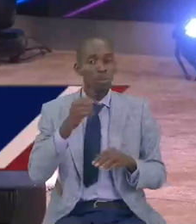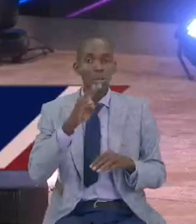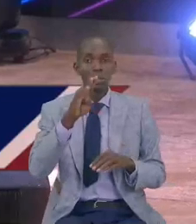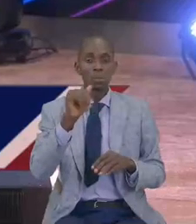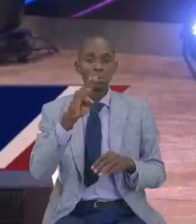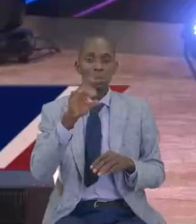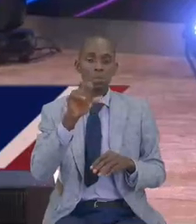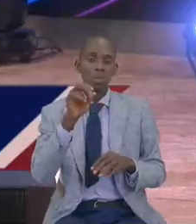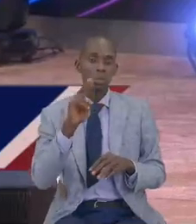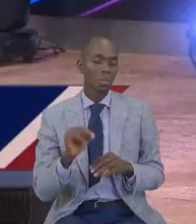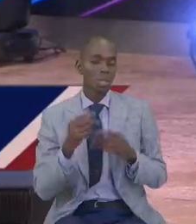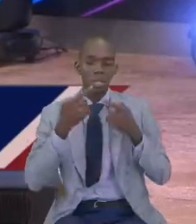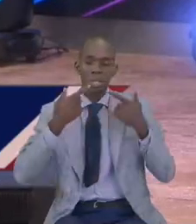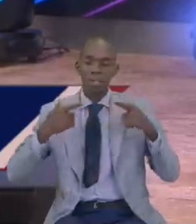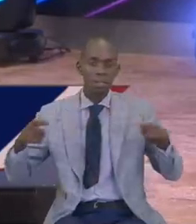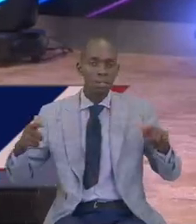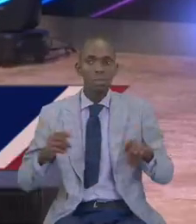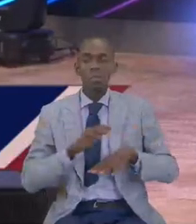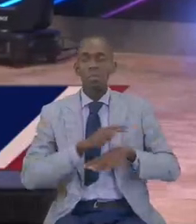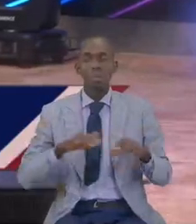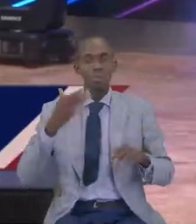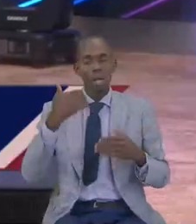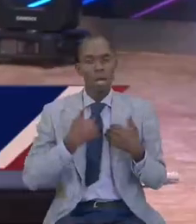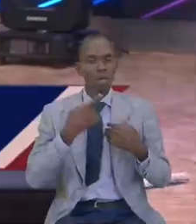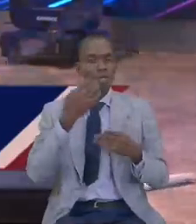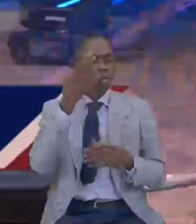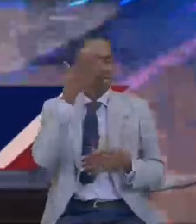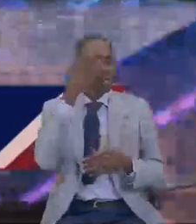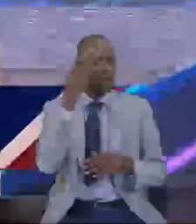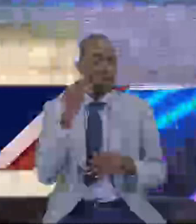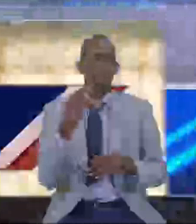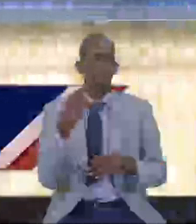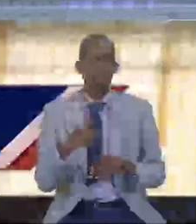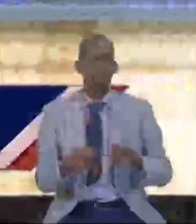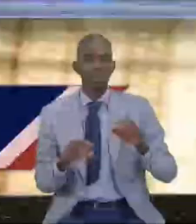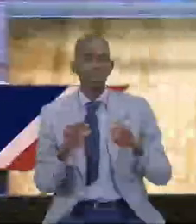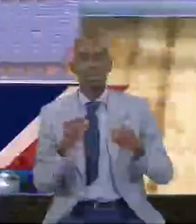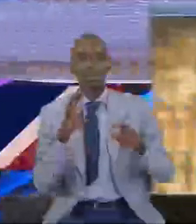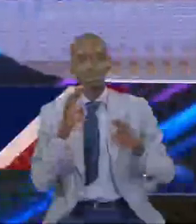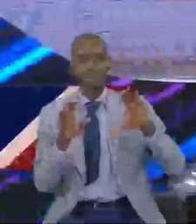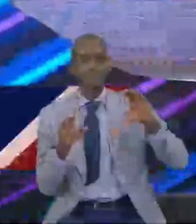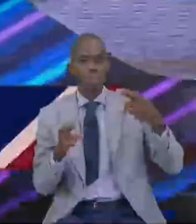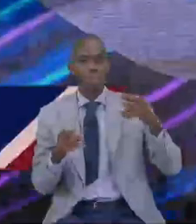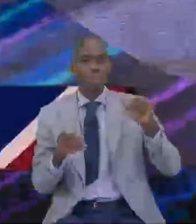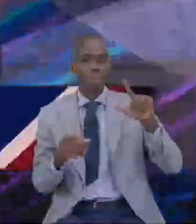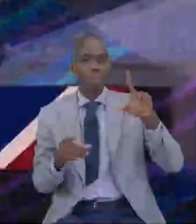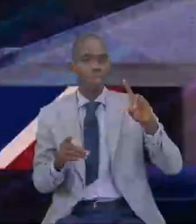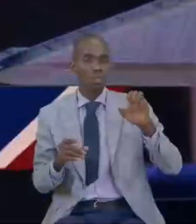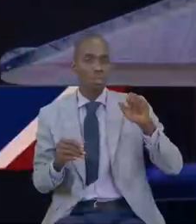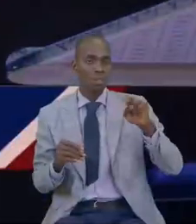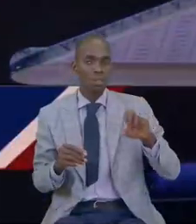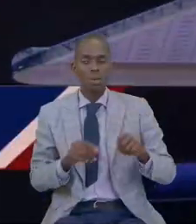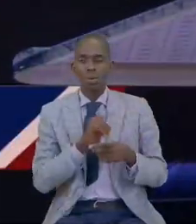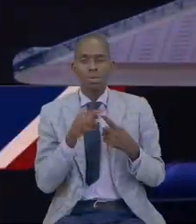des Chaldéens, ils n'avaient pas la connaissance des Chaldéens. Ainsi donc, quand vous regardez Daniel, Shadrach, Meshach,